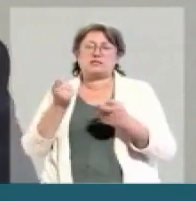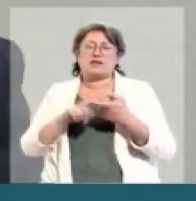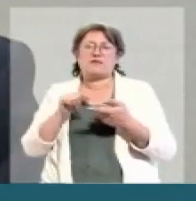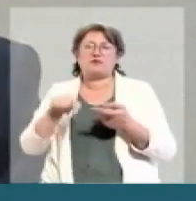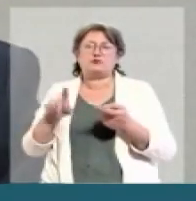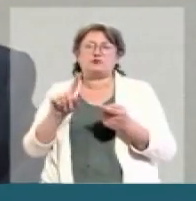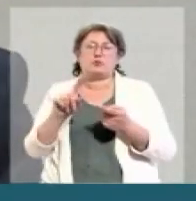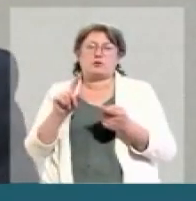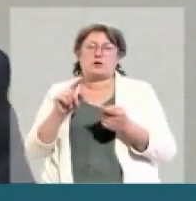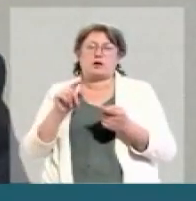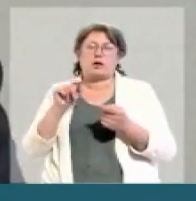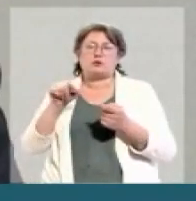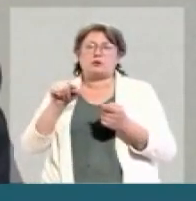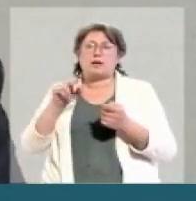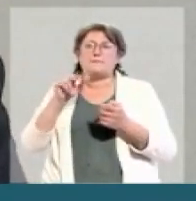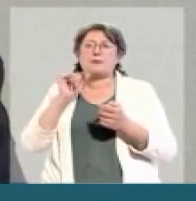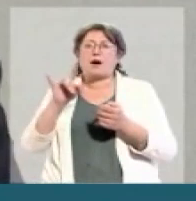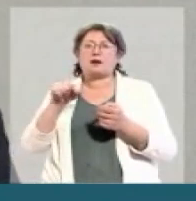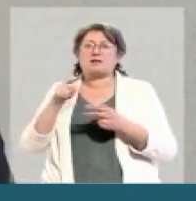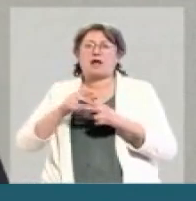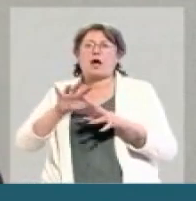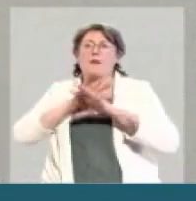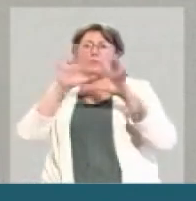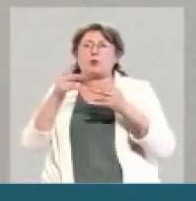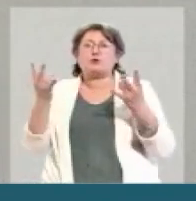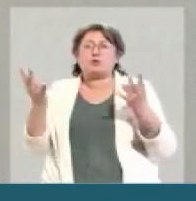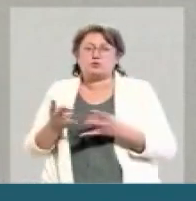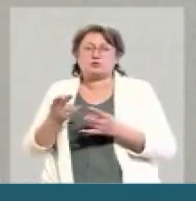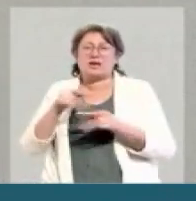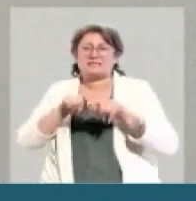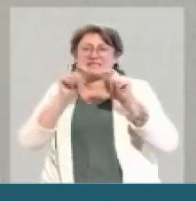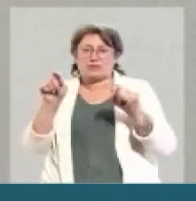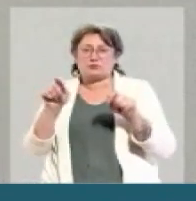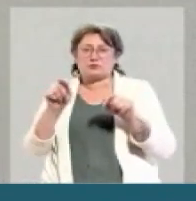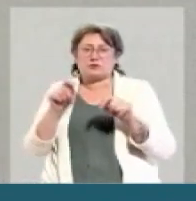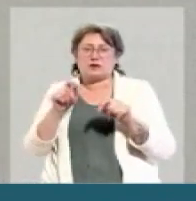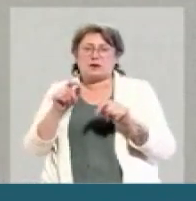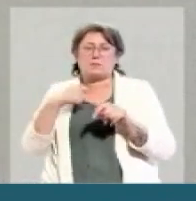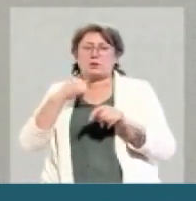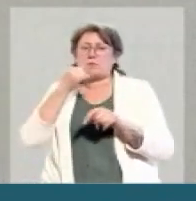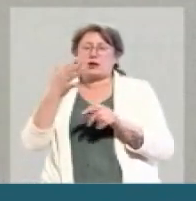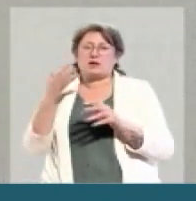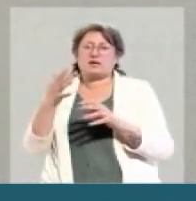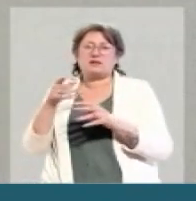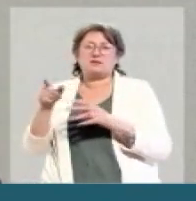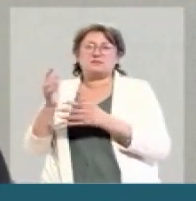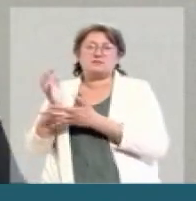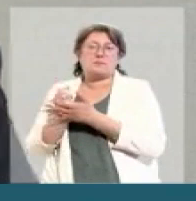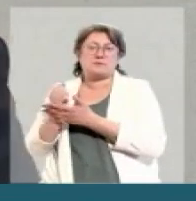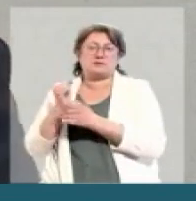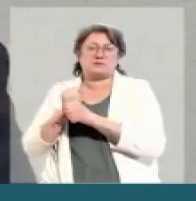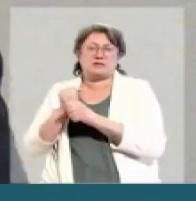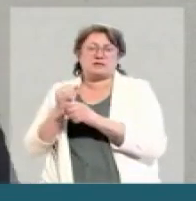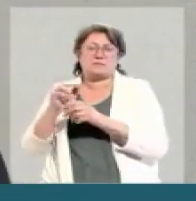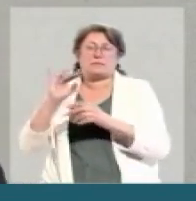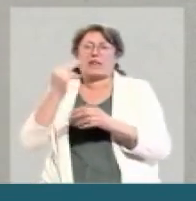что тот объем пара, который был необходим для запуска турбогенератора, мы не могли выработать. И